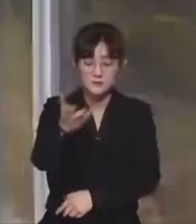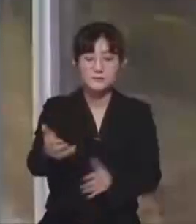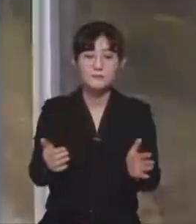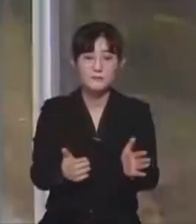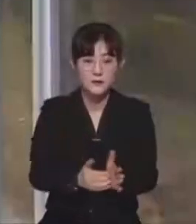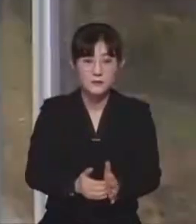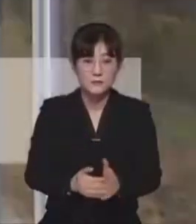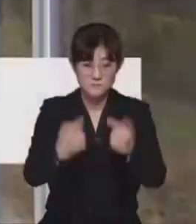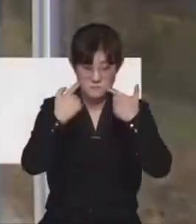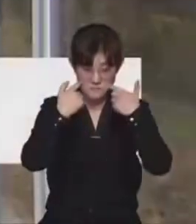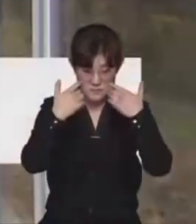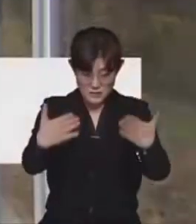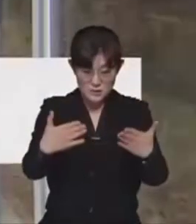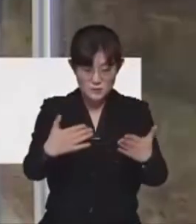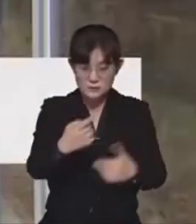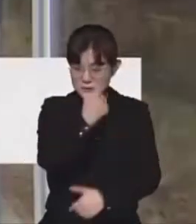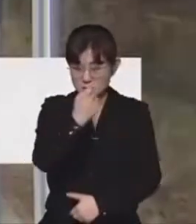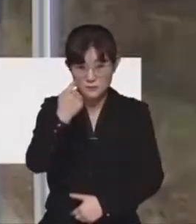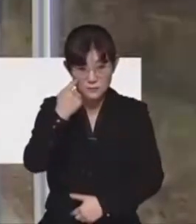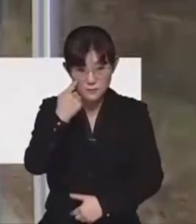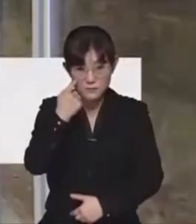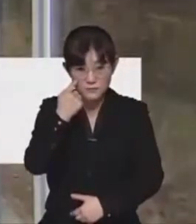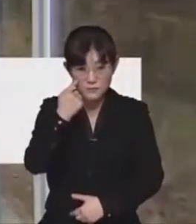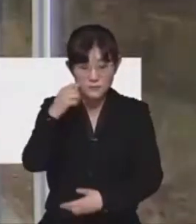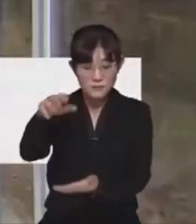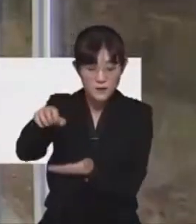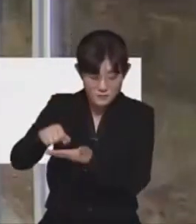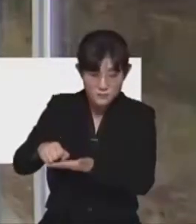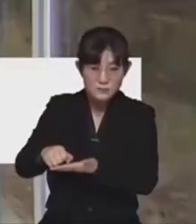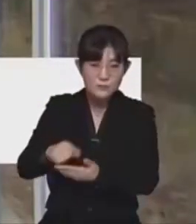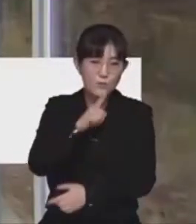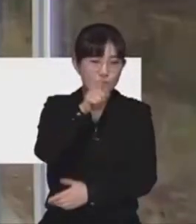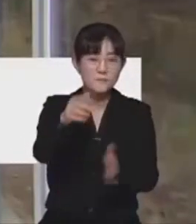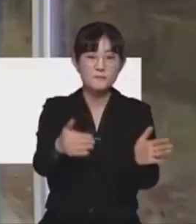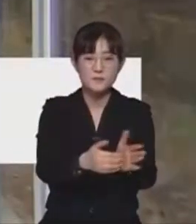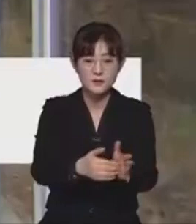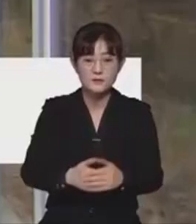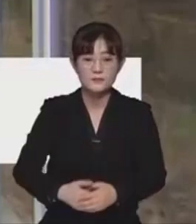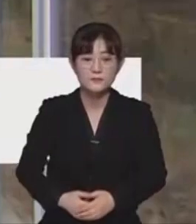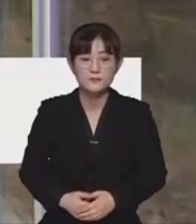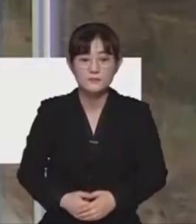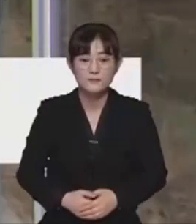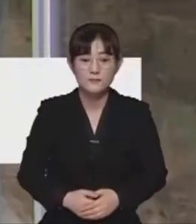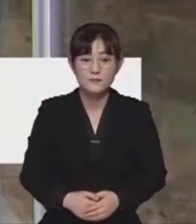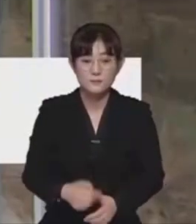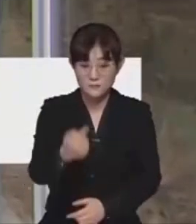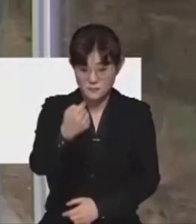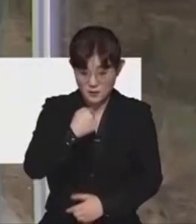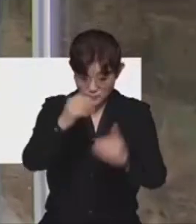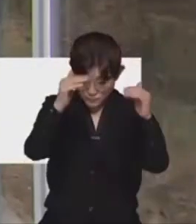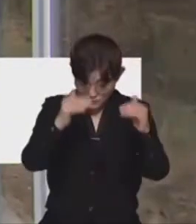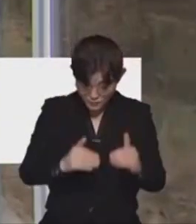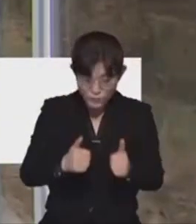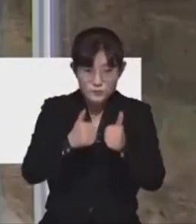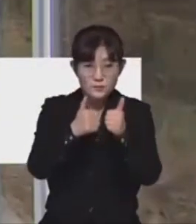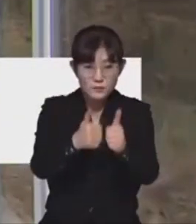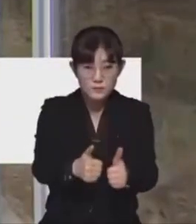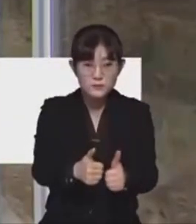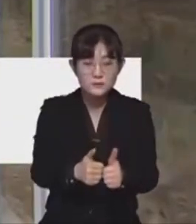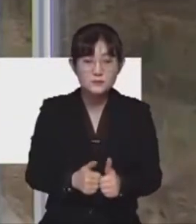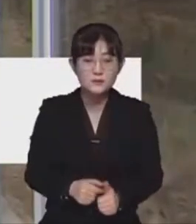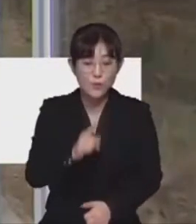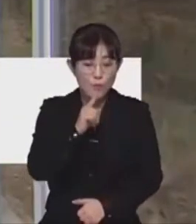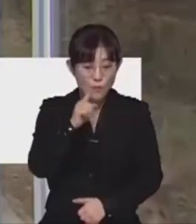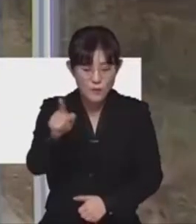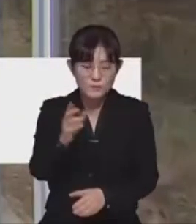명백한 증거가 있는 부분만 지금 고발을 조치를 했습니다. 접수된 상황에 따라서 수사 상황도